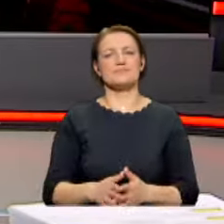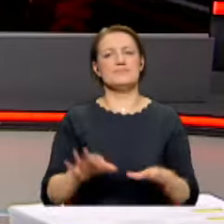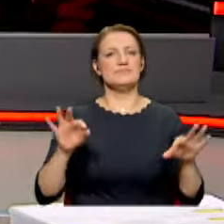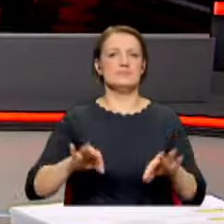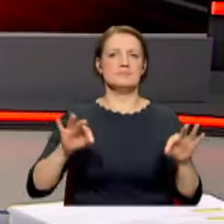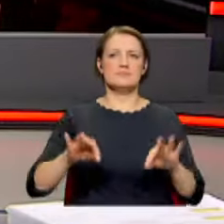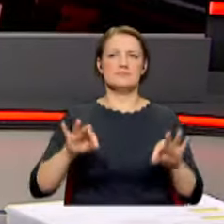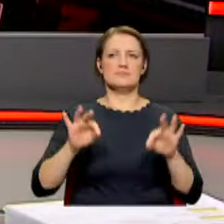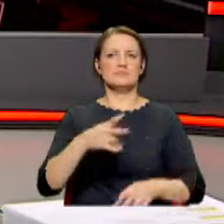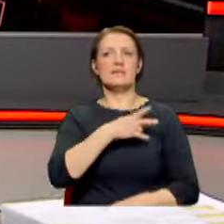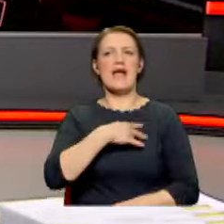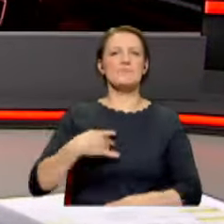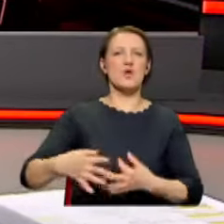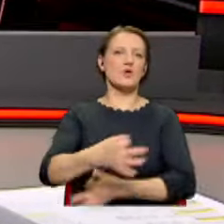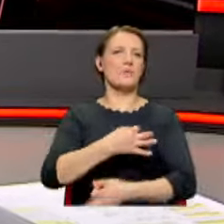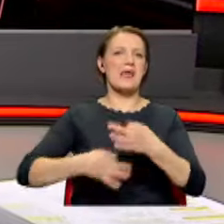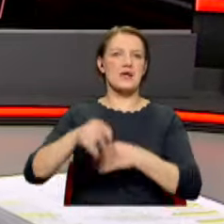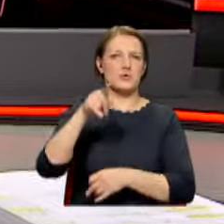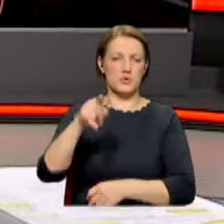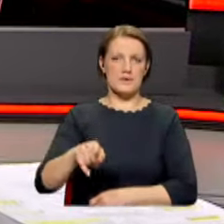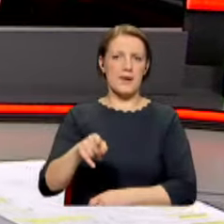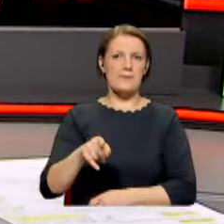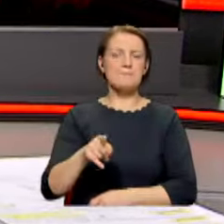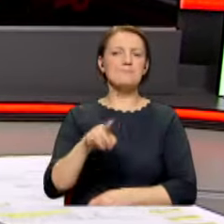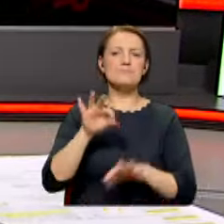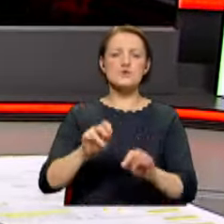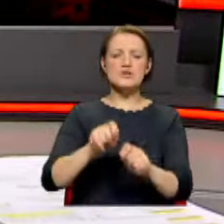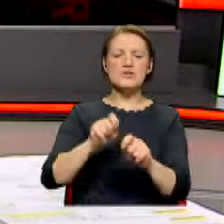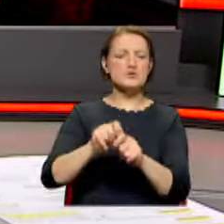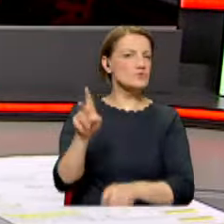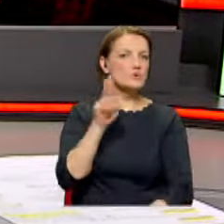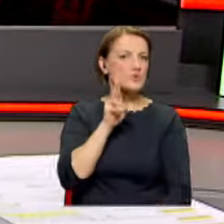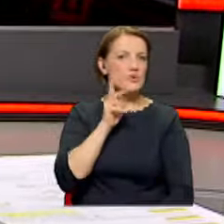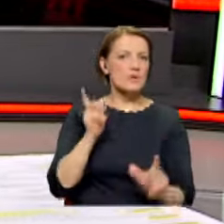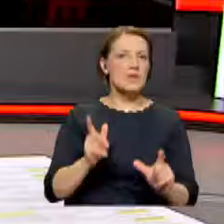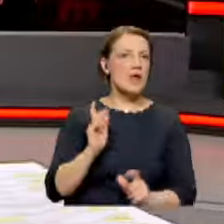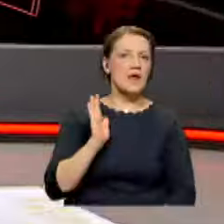Gelelim şimdi şu emniyet operasyonuna. Bu işin sonu nereye varacak?